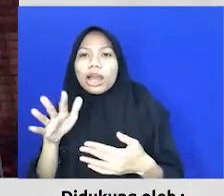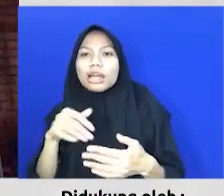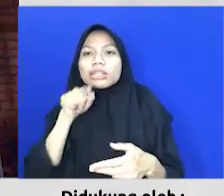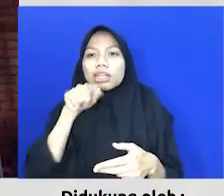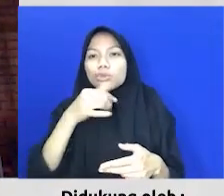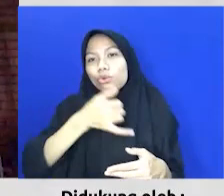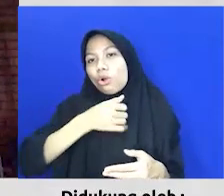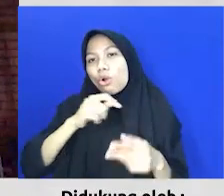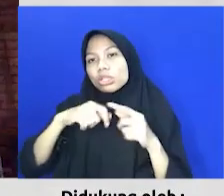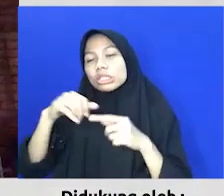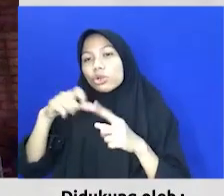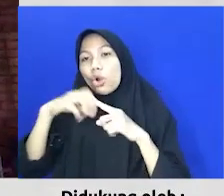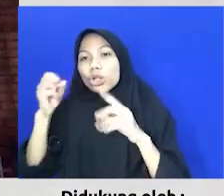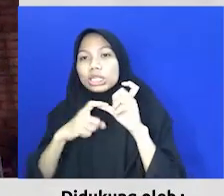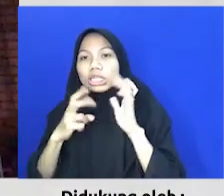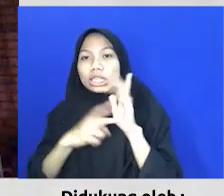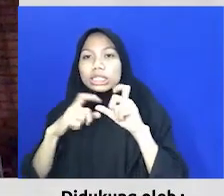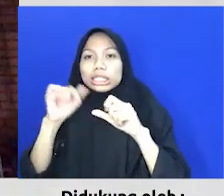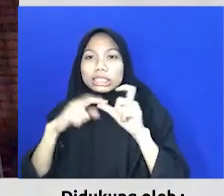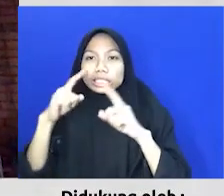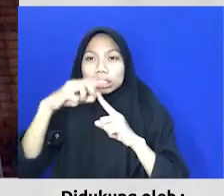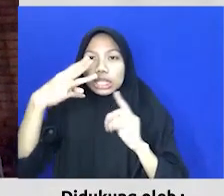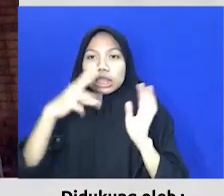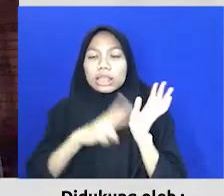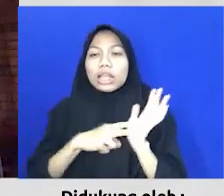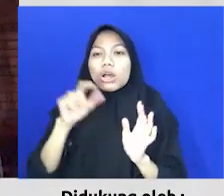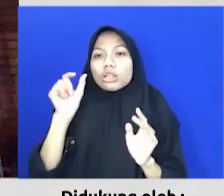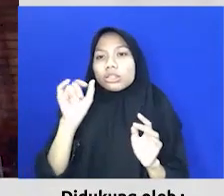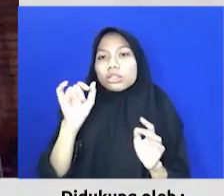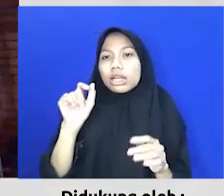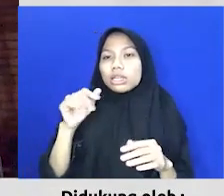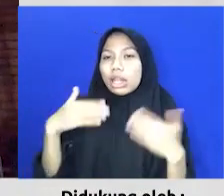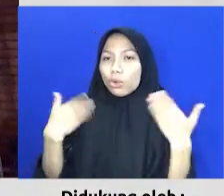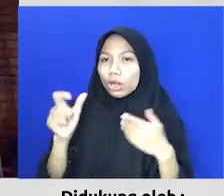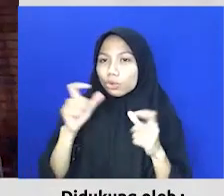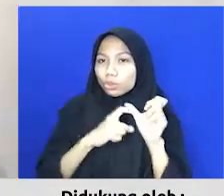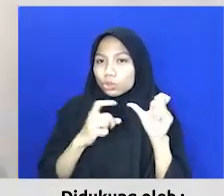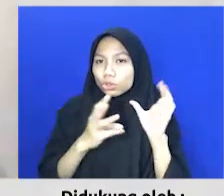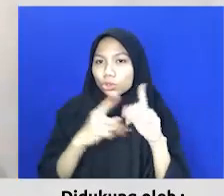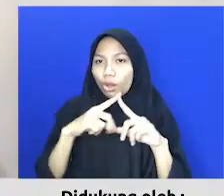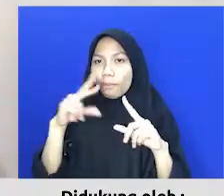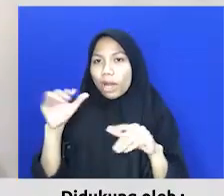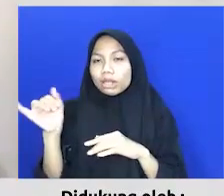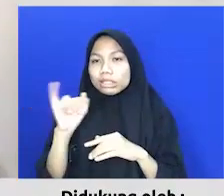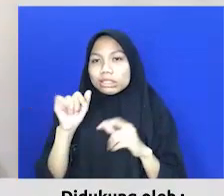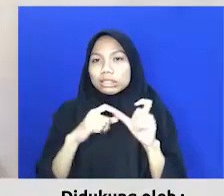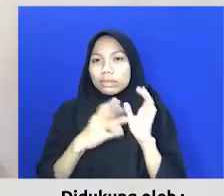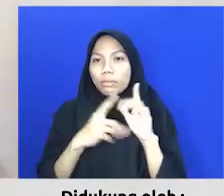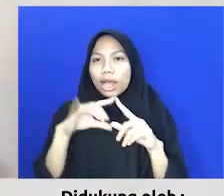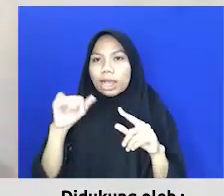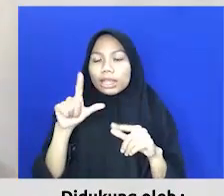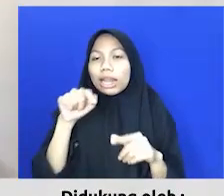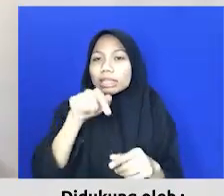kita pikirkan, karena saya pikir dia adalah seorang yang mungkin bisa dikatakan avant-garde